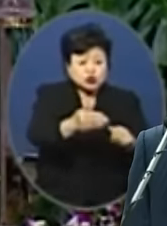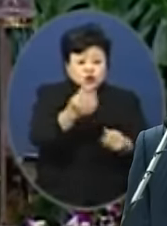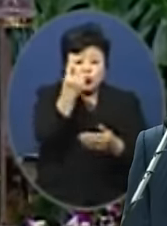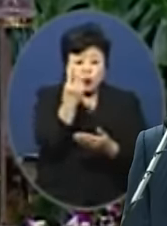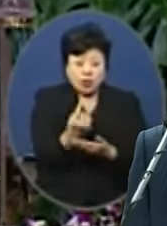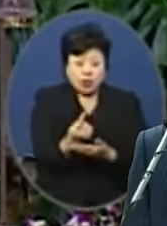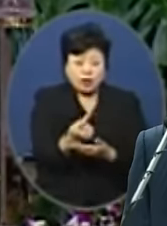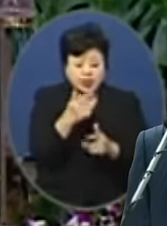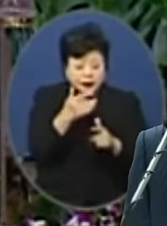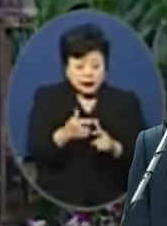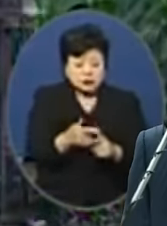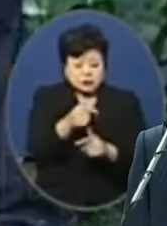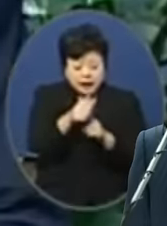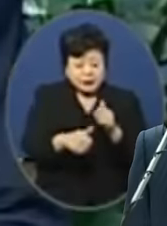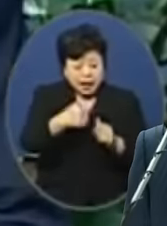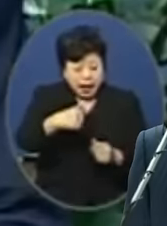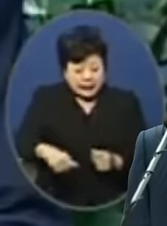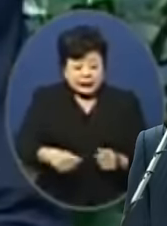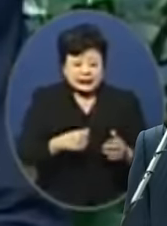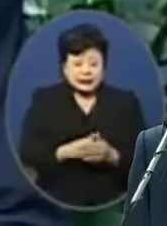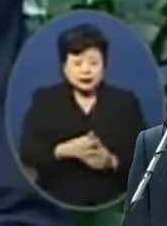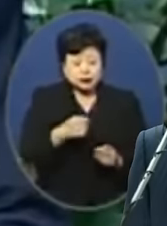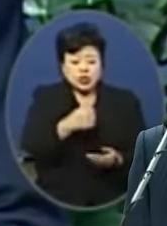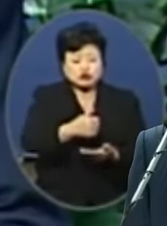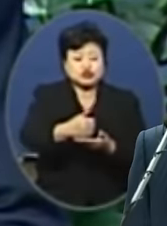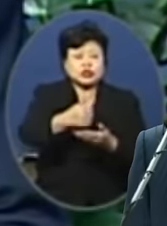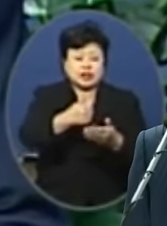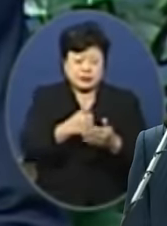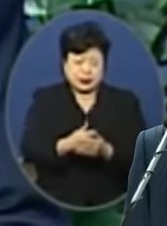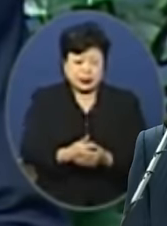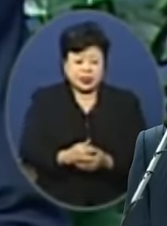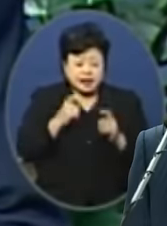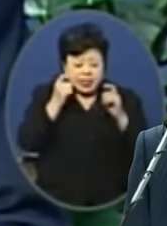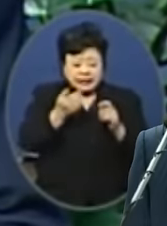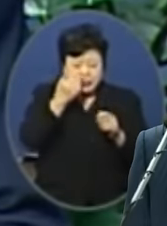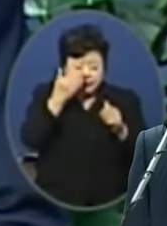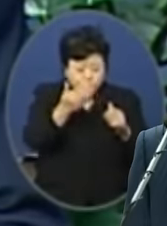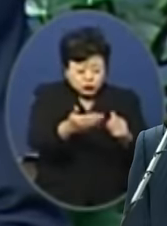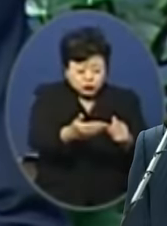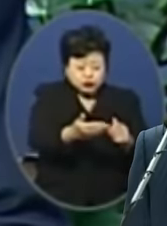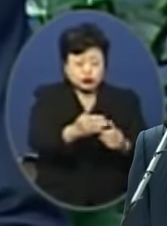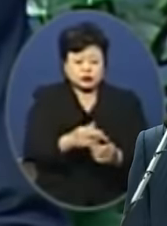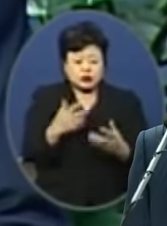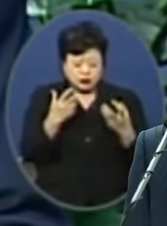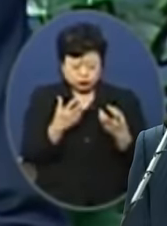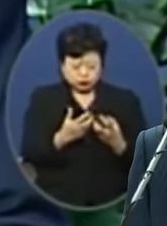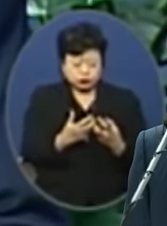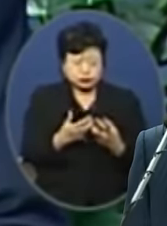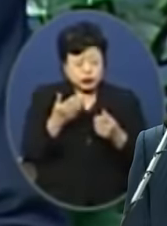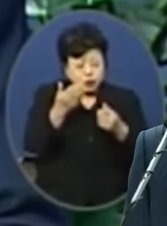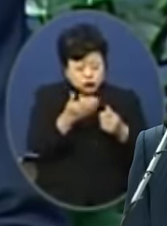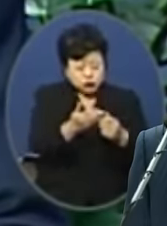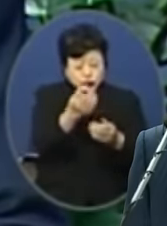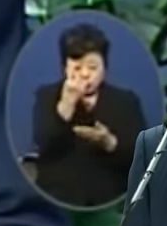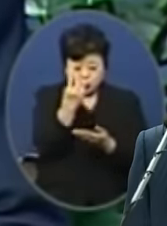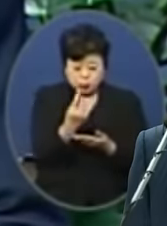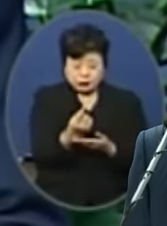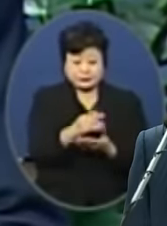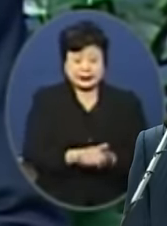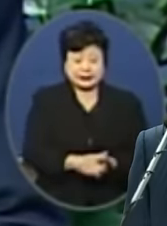것뿐이요. 예수님은 하나님의 아들로서 우리의 구주이기 때문에 양에게 생명을 주시되 풍성히 주시려 오신